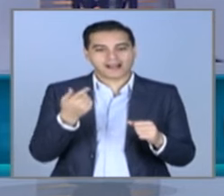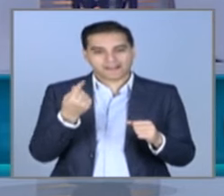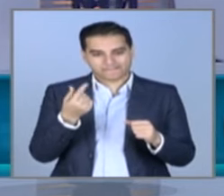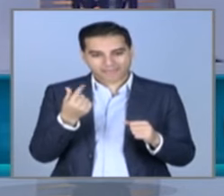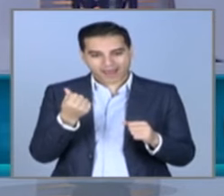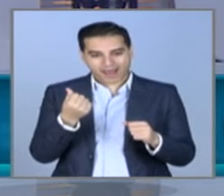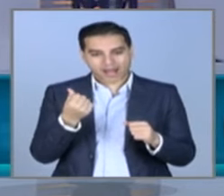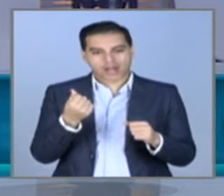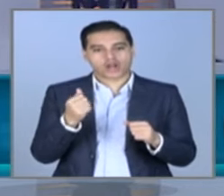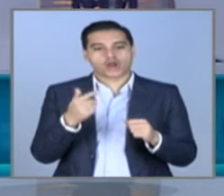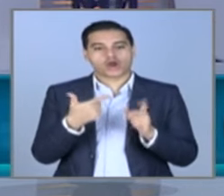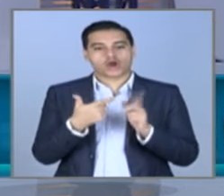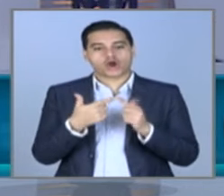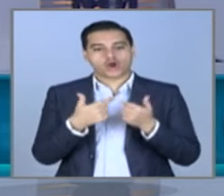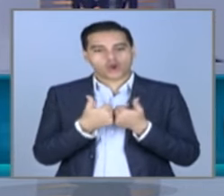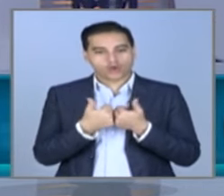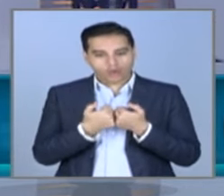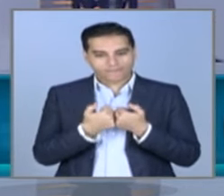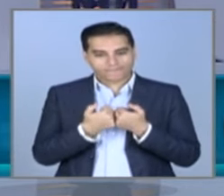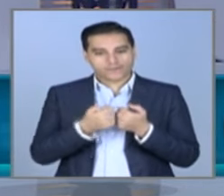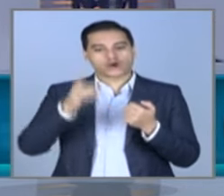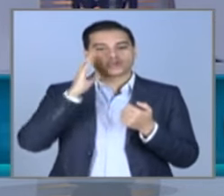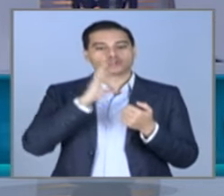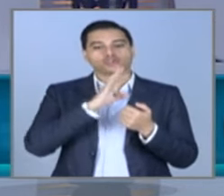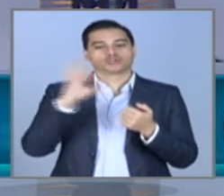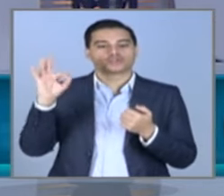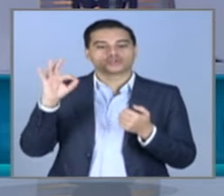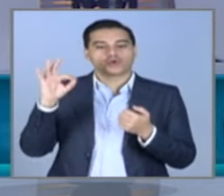المال، الحب، الشهره،